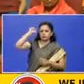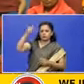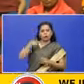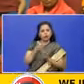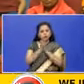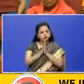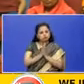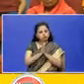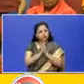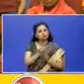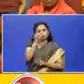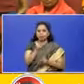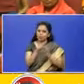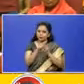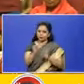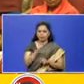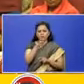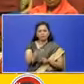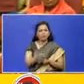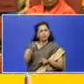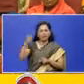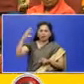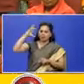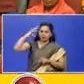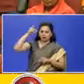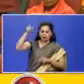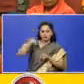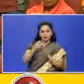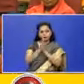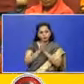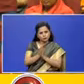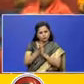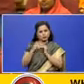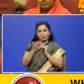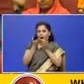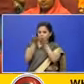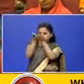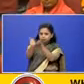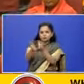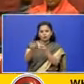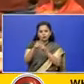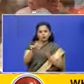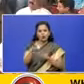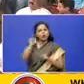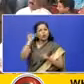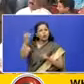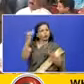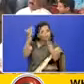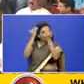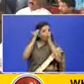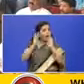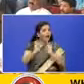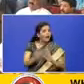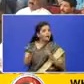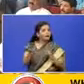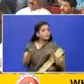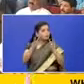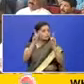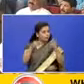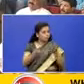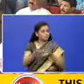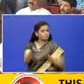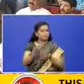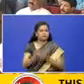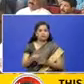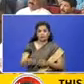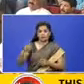की। तो क्यों न सूर्य उपासना के साथ साथ आज हम उनके वरदान की भी चर्चा करें। सूर्य